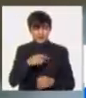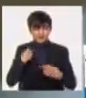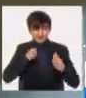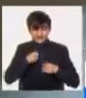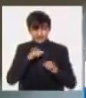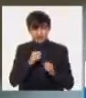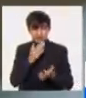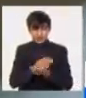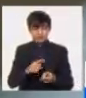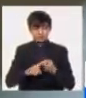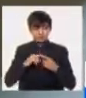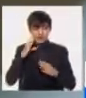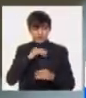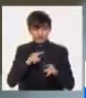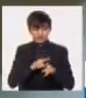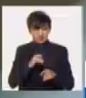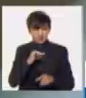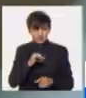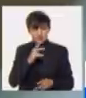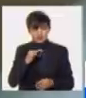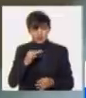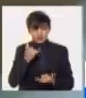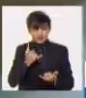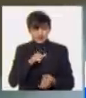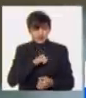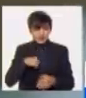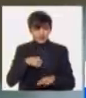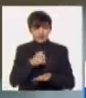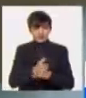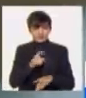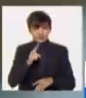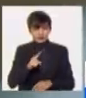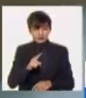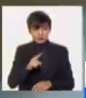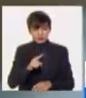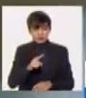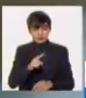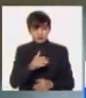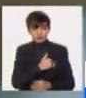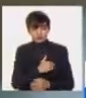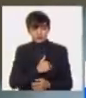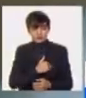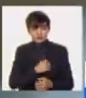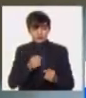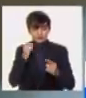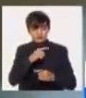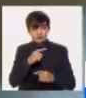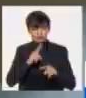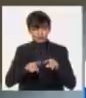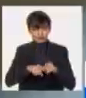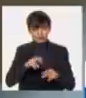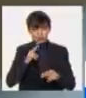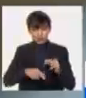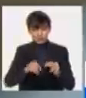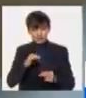одежде. Но самое главное, что хотелось бы, чтобы поскорее все это